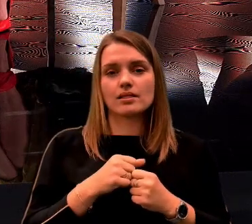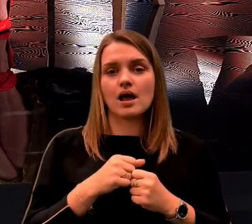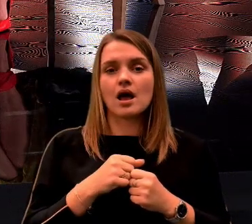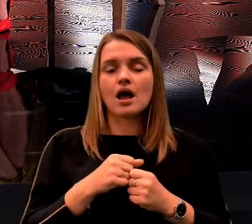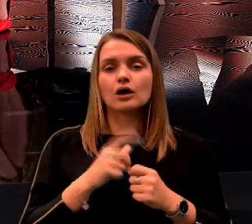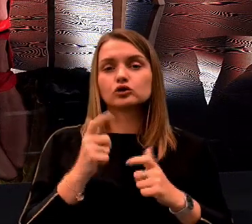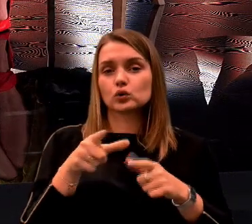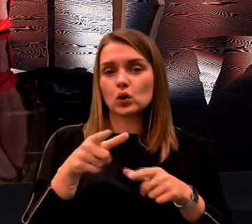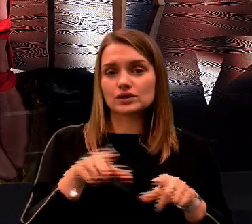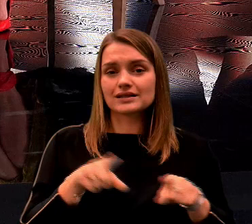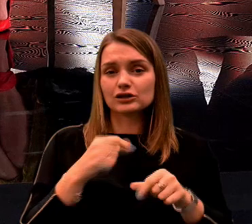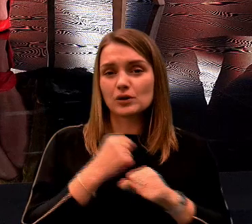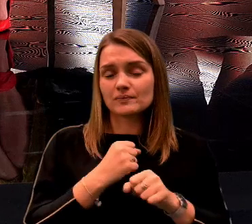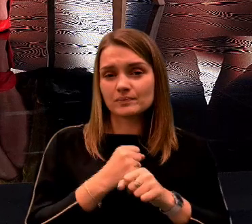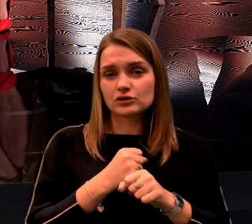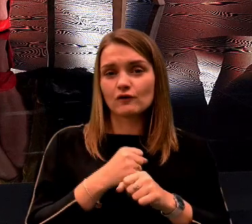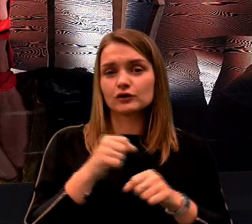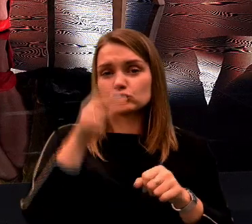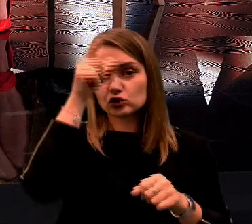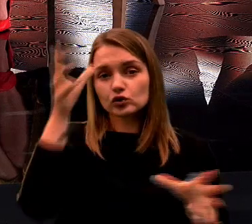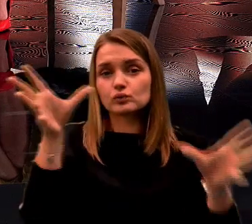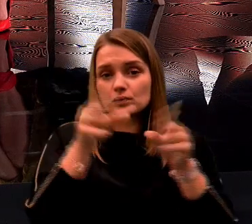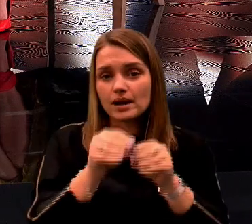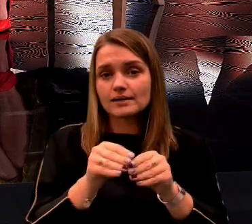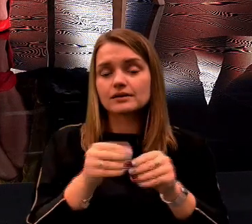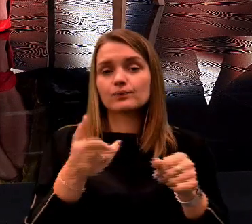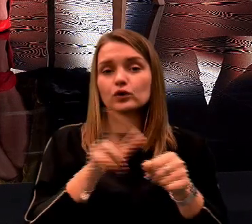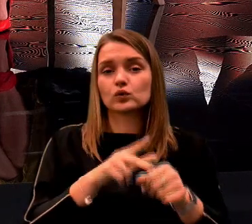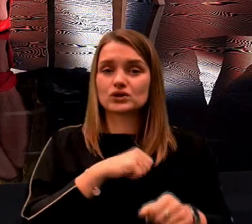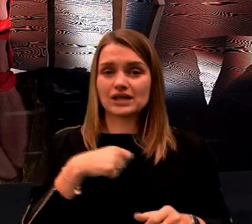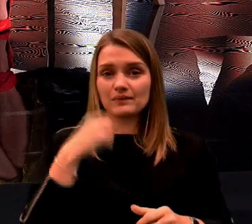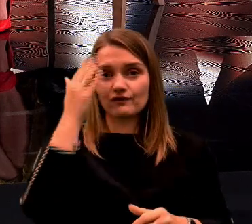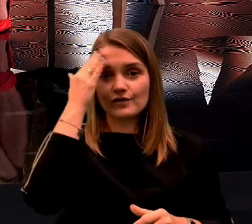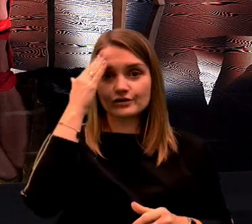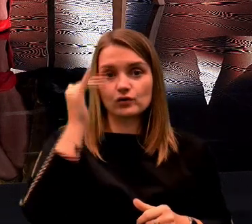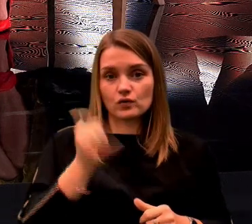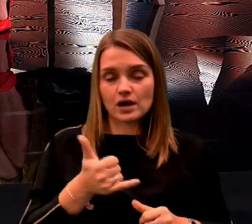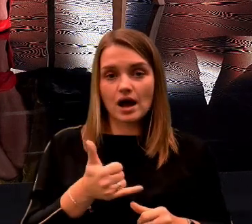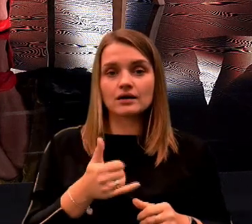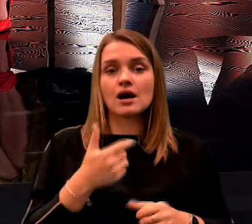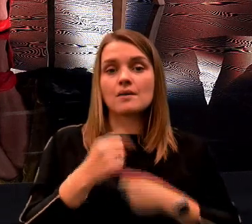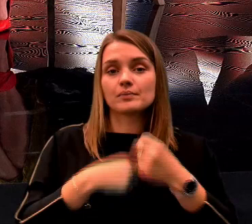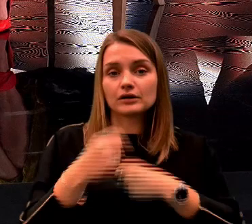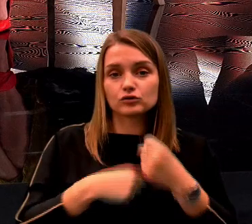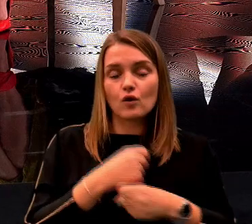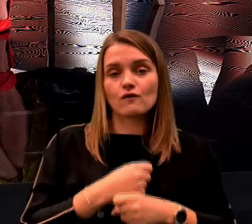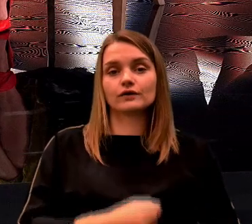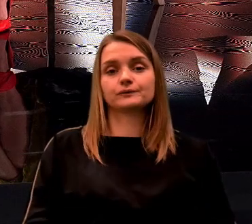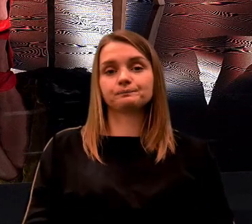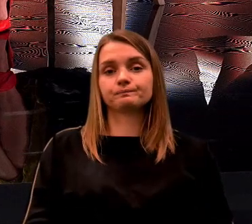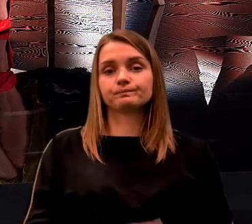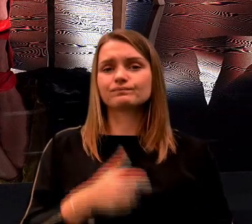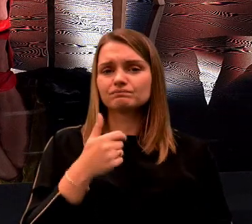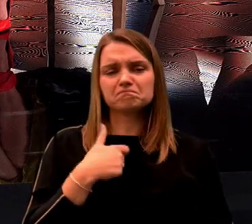którzy potrafią się samozorganizować, co to znaczy pracować z ludźmi, którzy wymagają jednak większego wysiłku. Tego dzisiaj ja